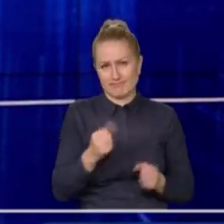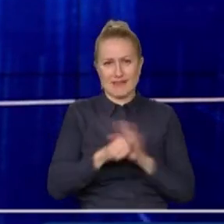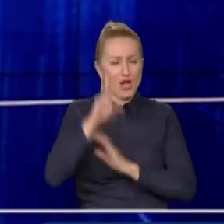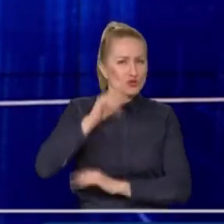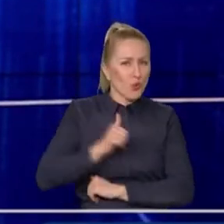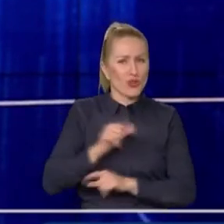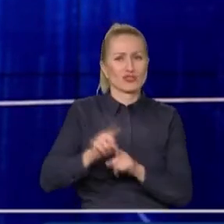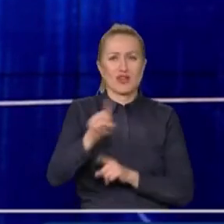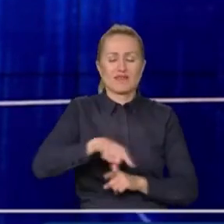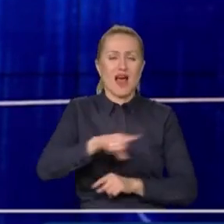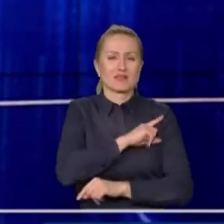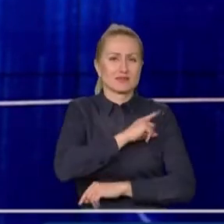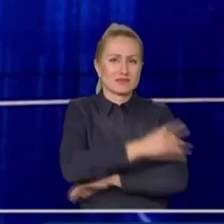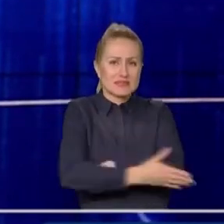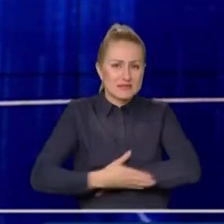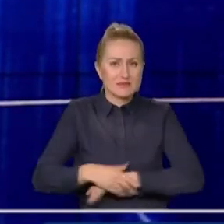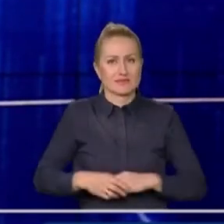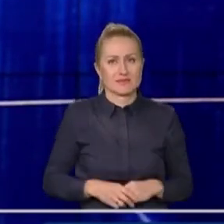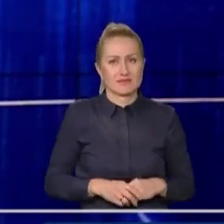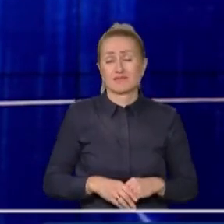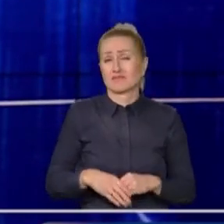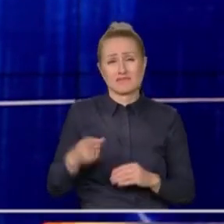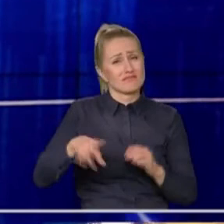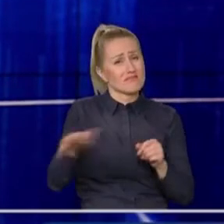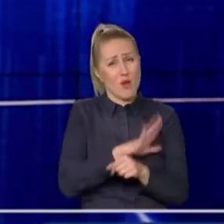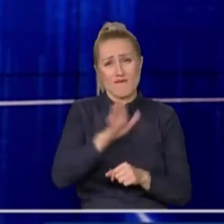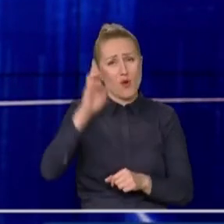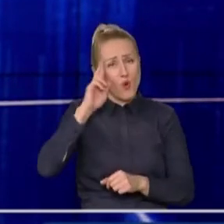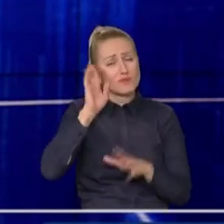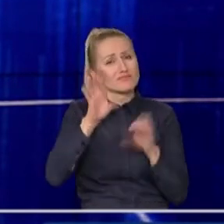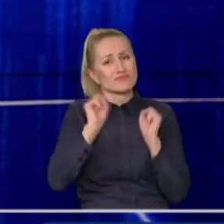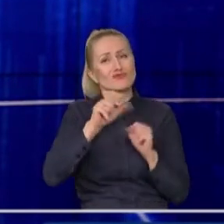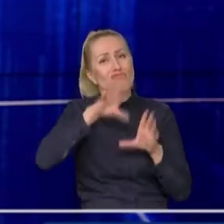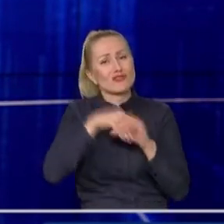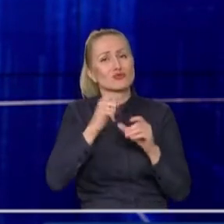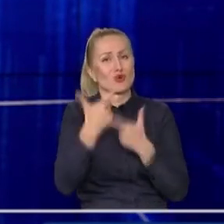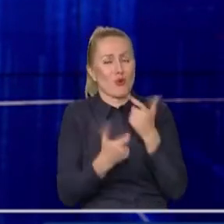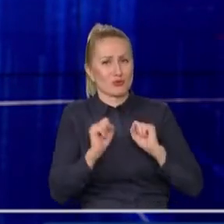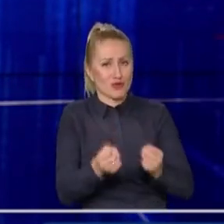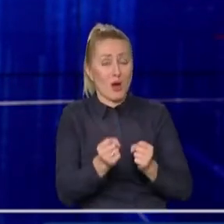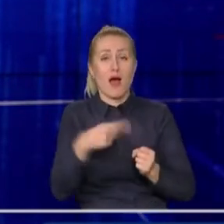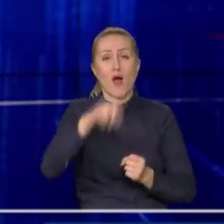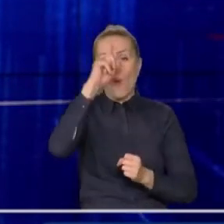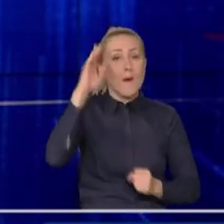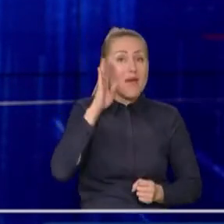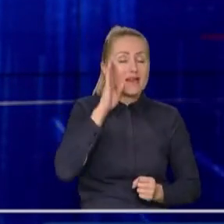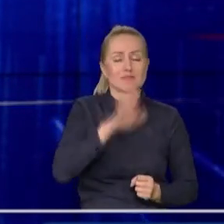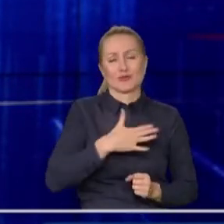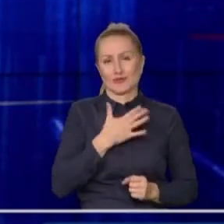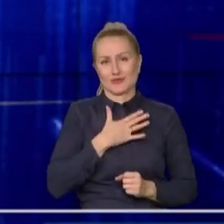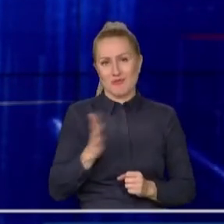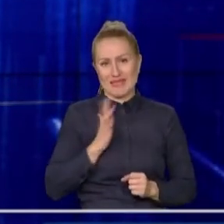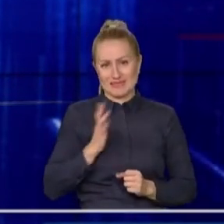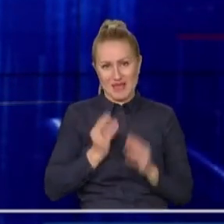naszych funkcjonariuszy i wielkie zrozumienie dla działań, jakie podejmują. Mieszkańcy czują się na pewno